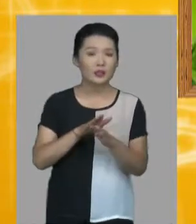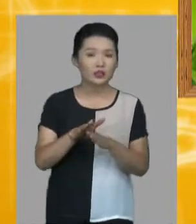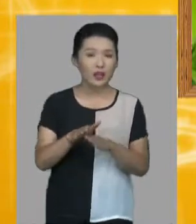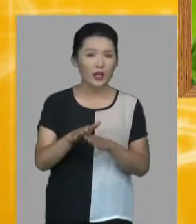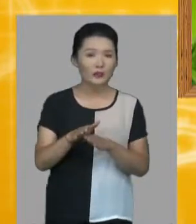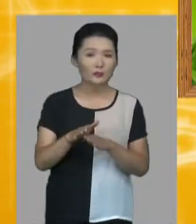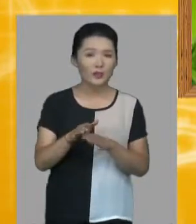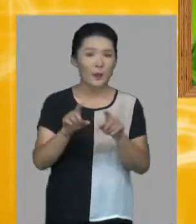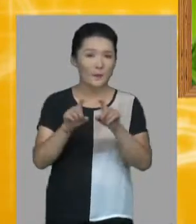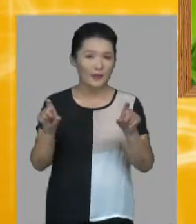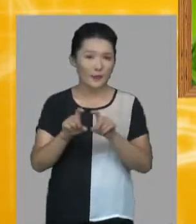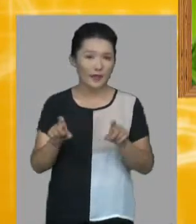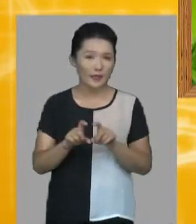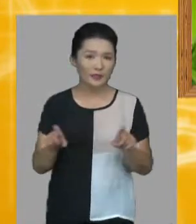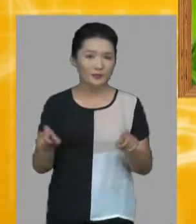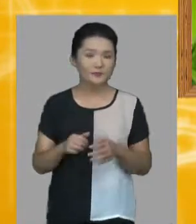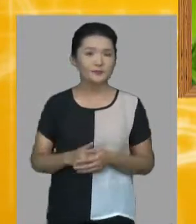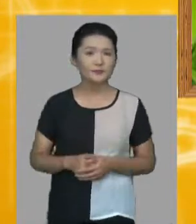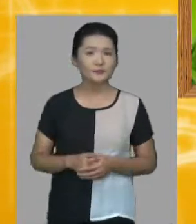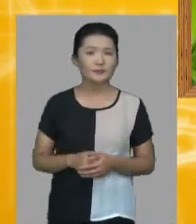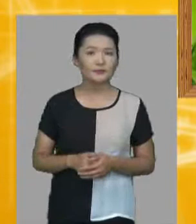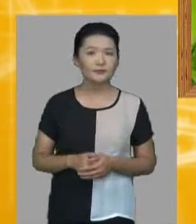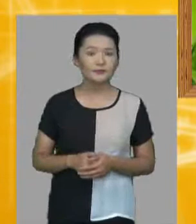Решаем примеры.